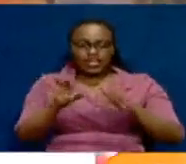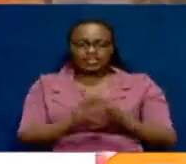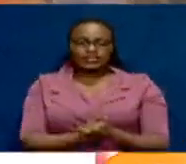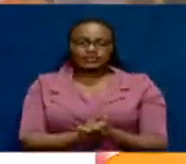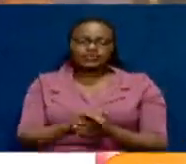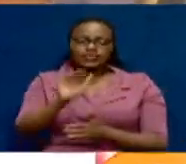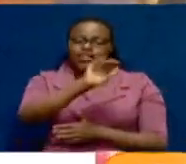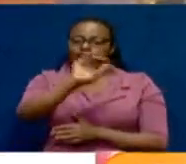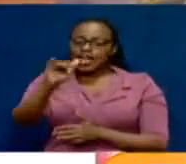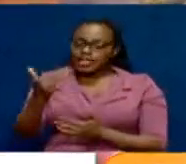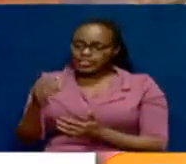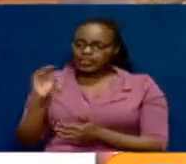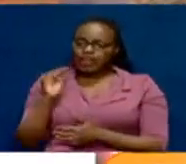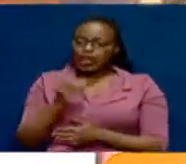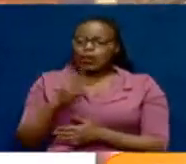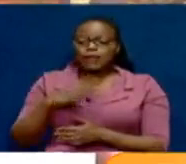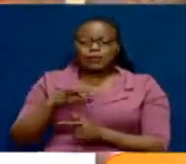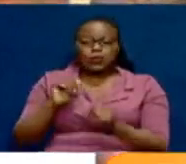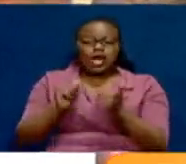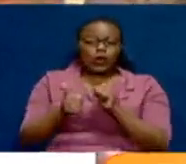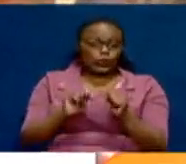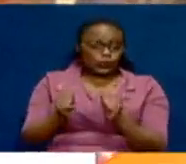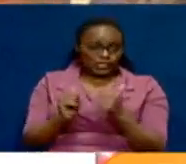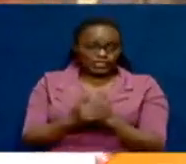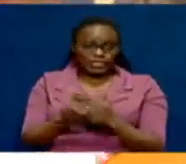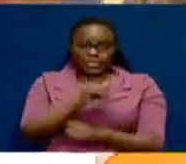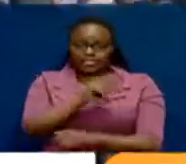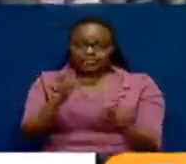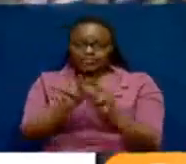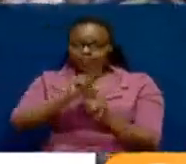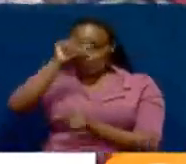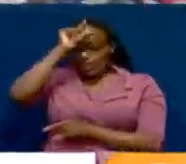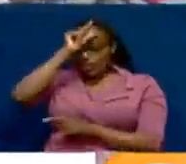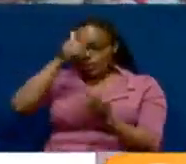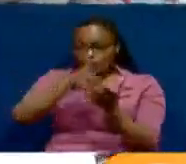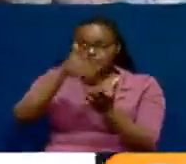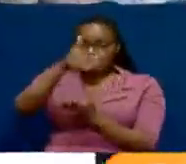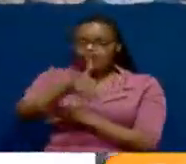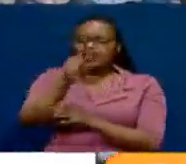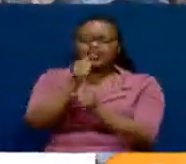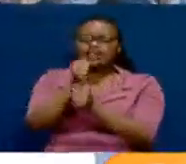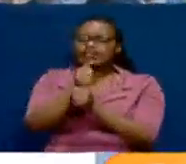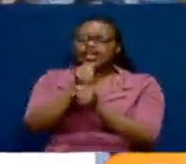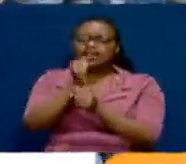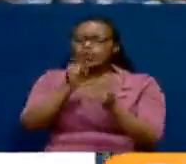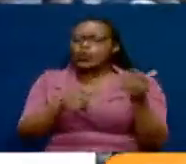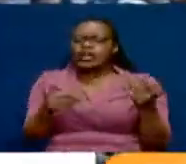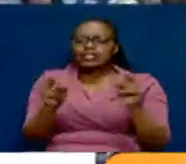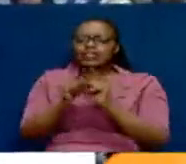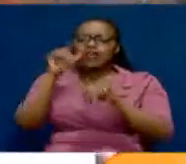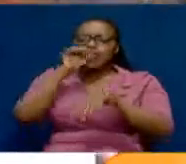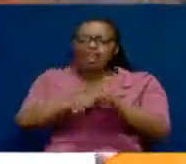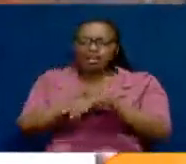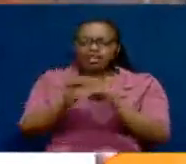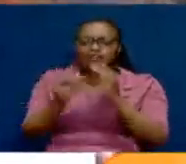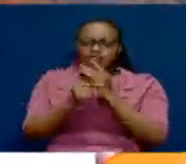Uliza wenzetu wale tunashidana na wao. Wamekuwa kwa serikali. Kazi gani wamefanya wakapata